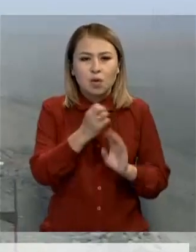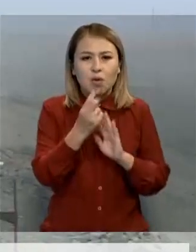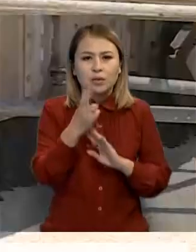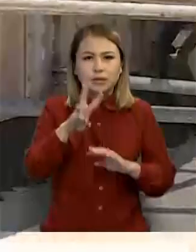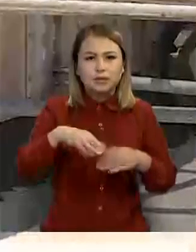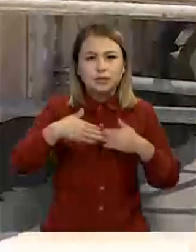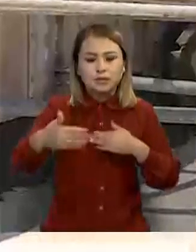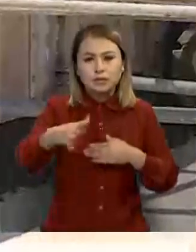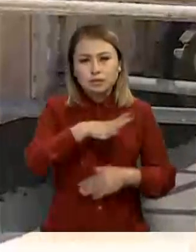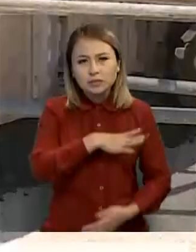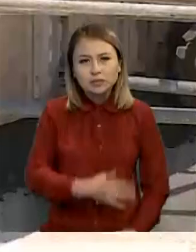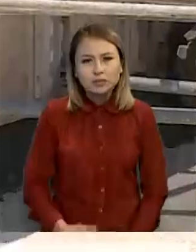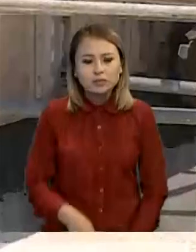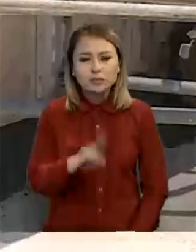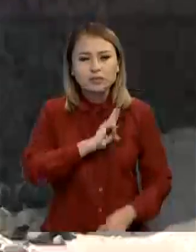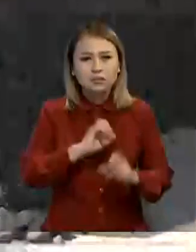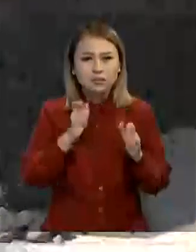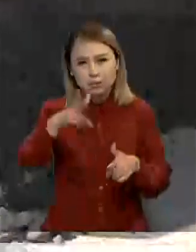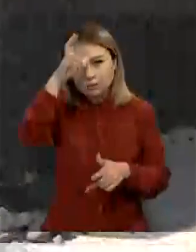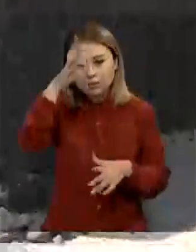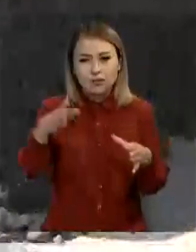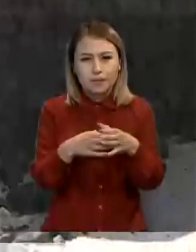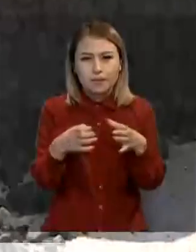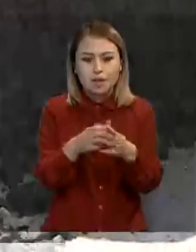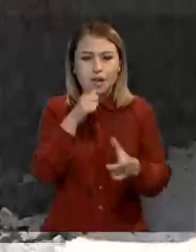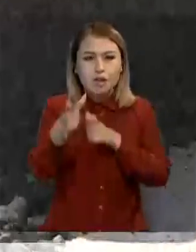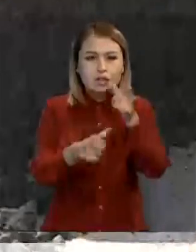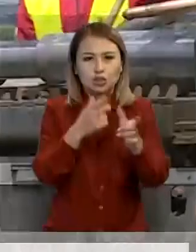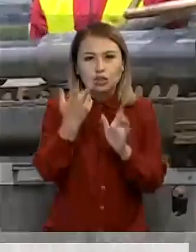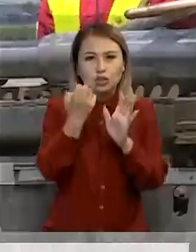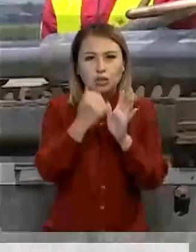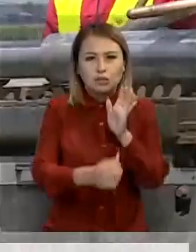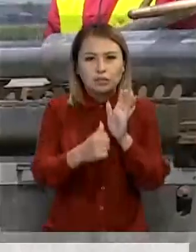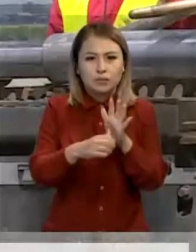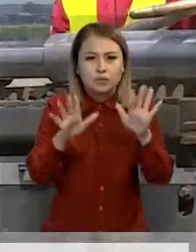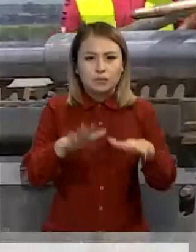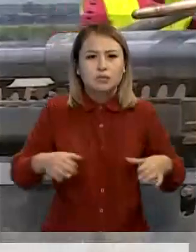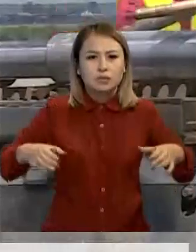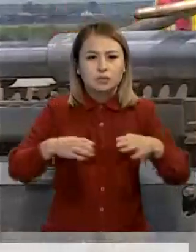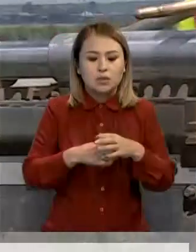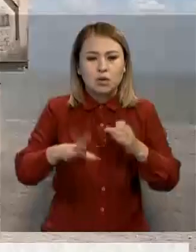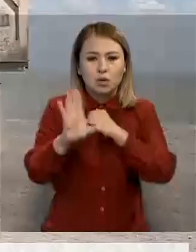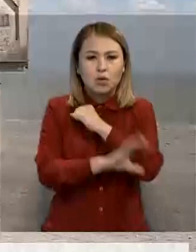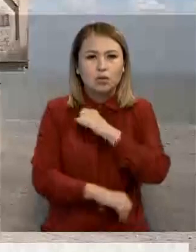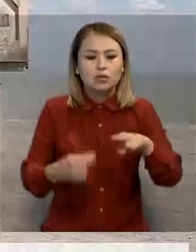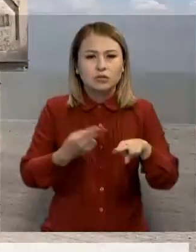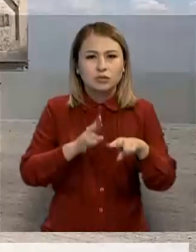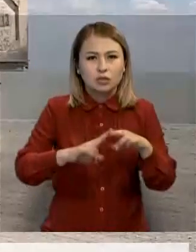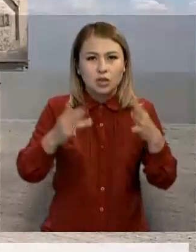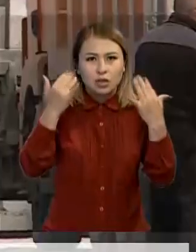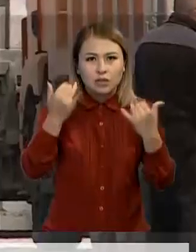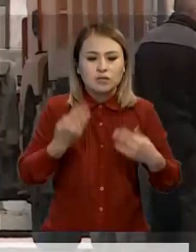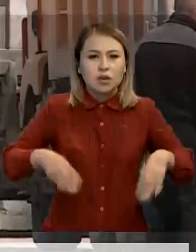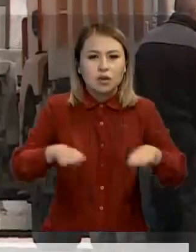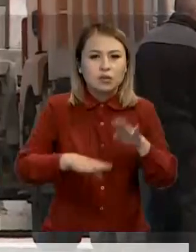төсеп үлгерген. Осылайша жұмысқа кіріскен түрік компаниясы жыр болған 360 шақырым жолды жыл соңына дейін аяқтауға бекініп отыр. Қазір олар